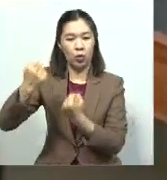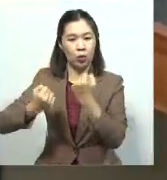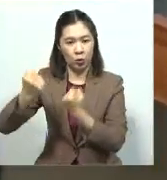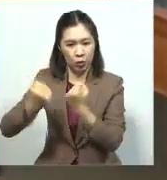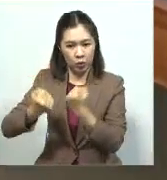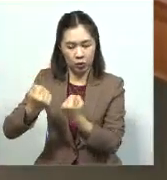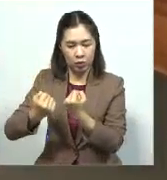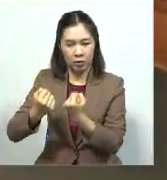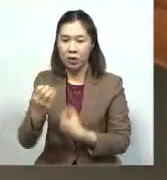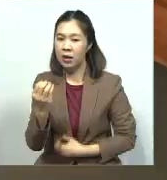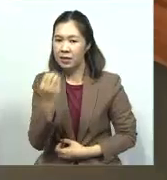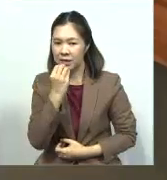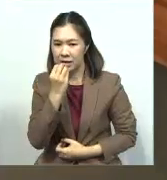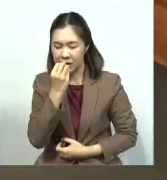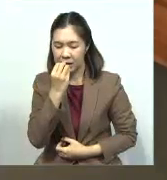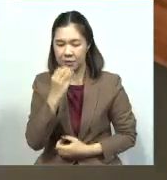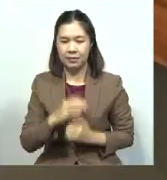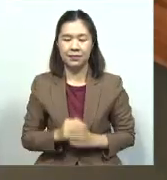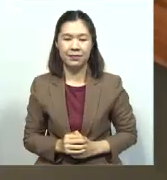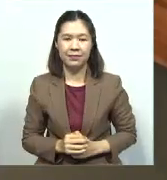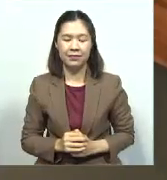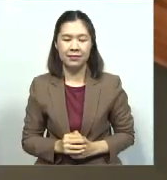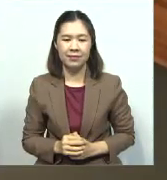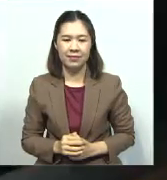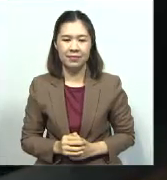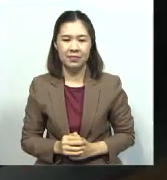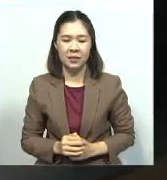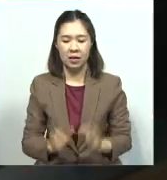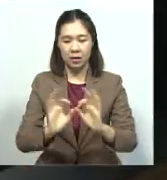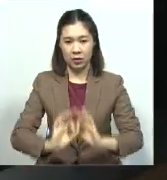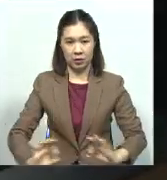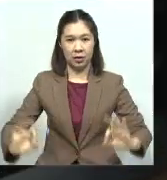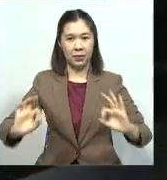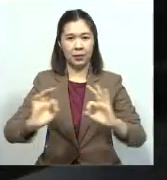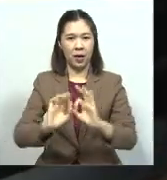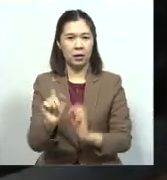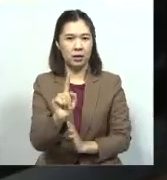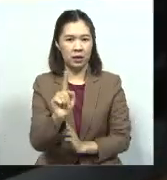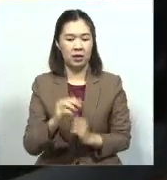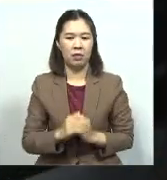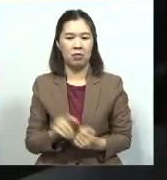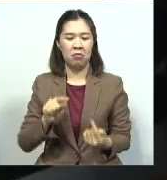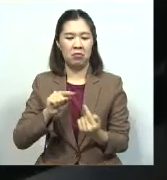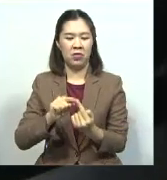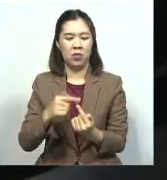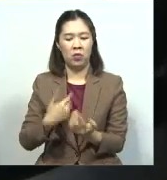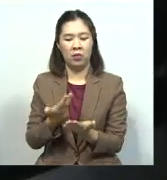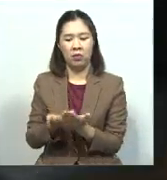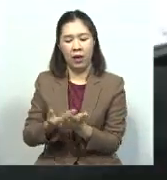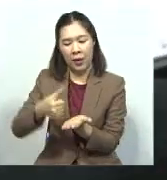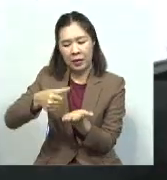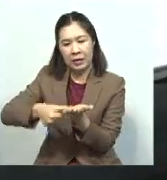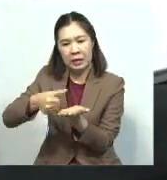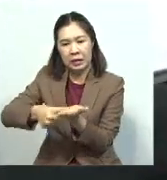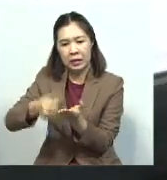เพื่อการบริโภคส่วนบุคคลนะครับซึ่งส่วนสำคัญเนี่ยเป็นผลมาจากการเร่งก่อนหนี้ใหม่ในช่วงก่อนปรับ